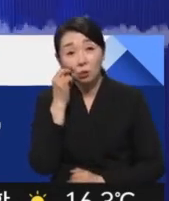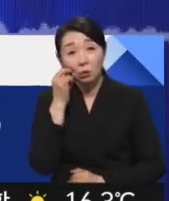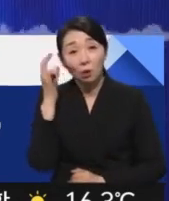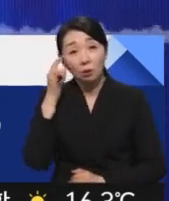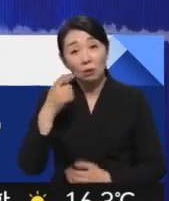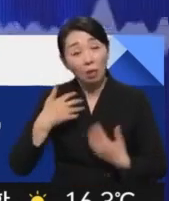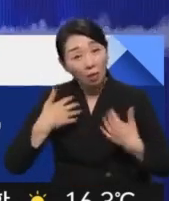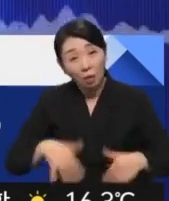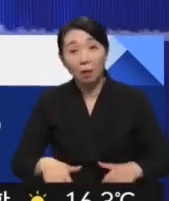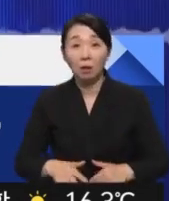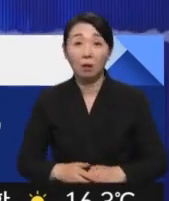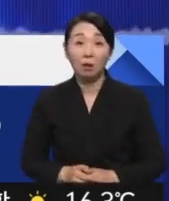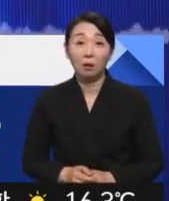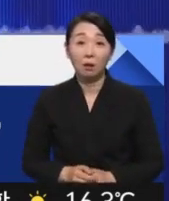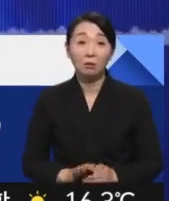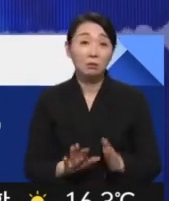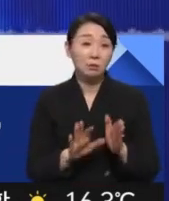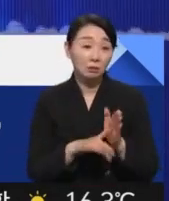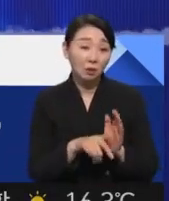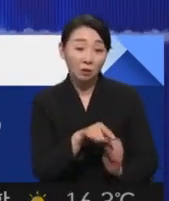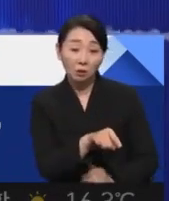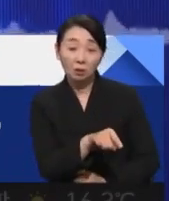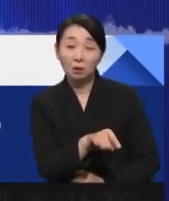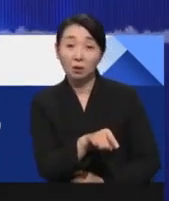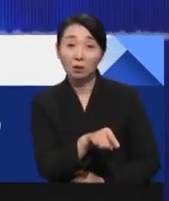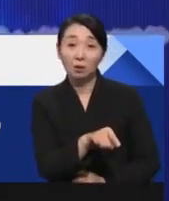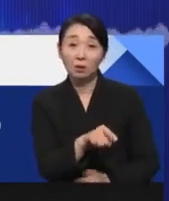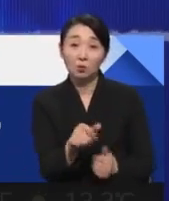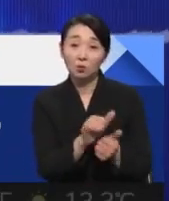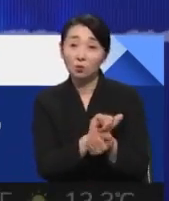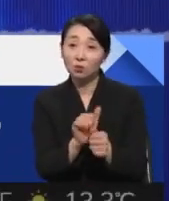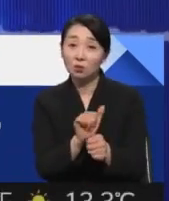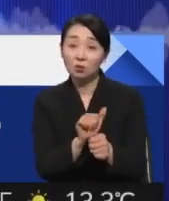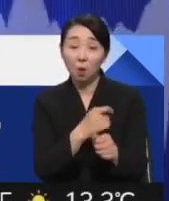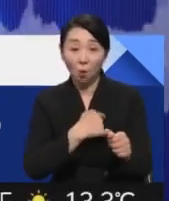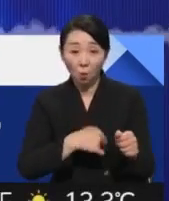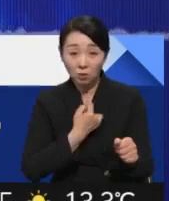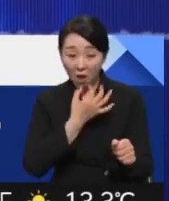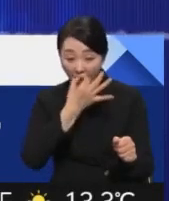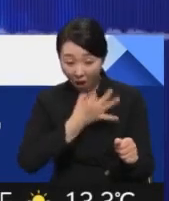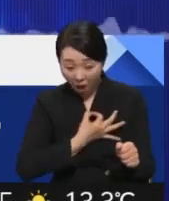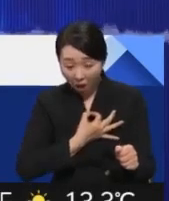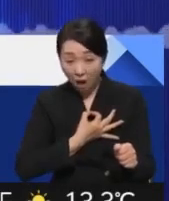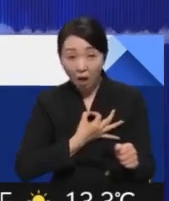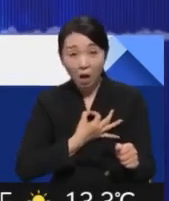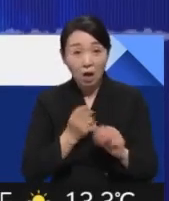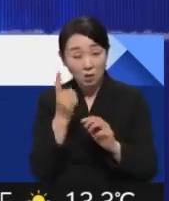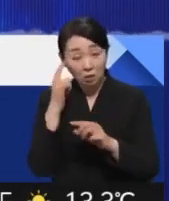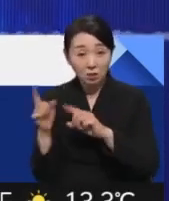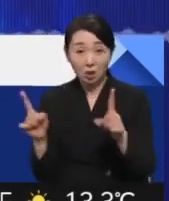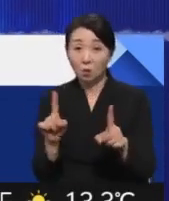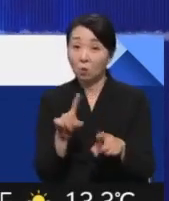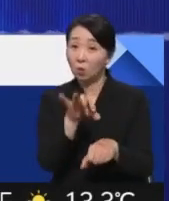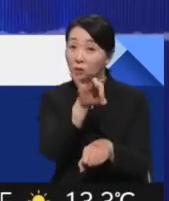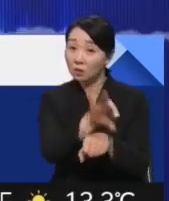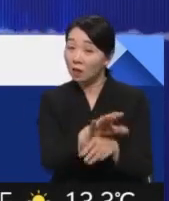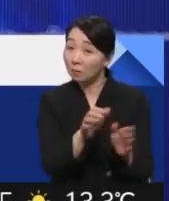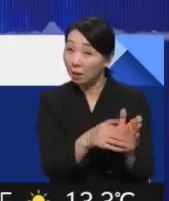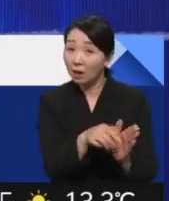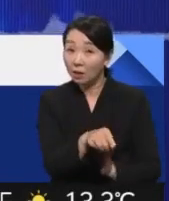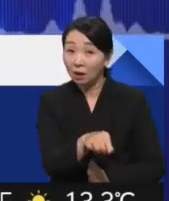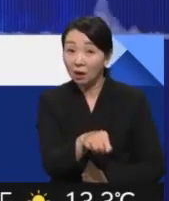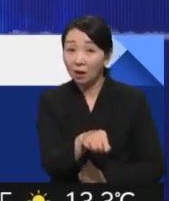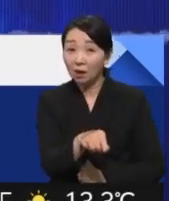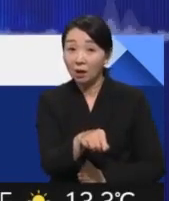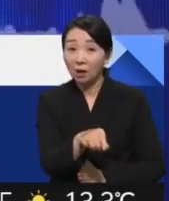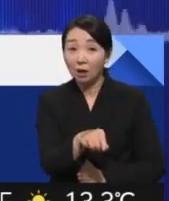있는데 이게 그때 주식을 혼자 산 거죠. 정신 차리고 주식 거래를 한다면 일국의